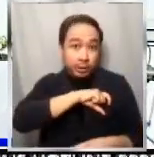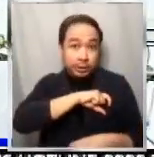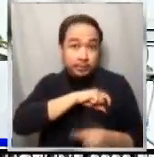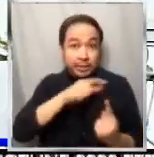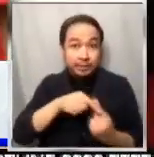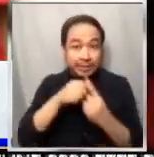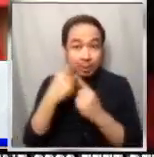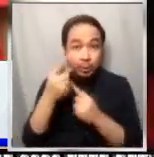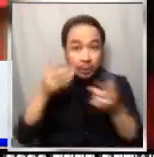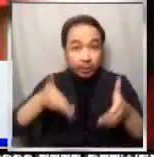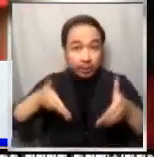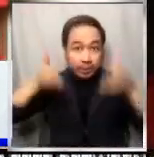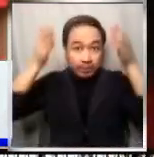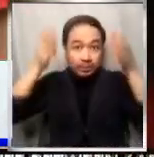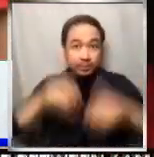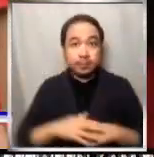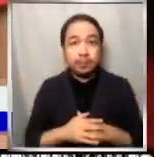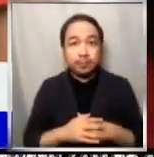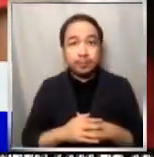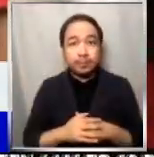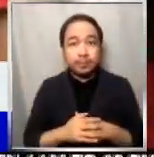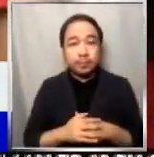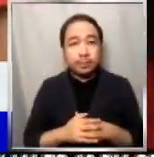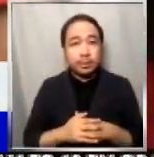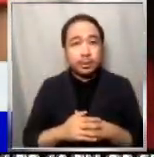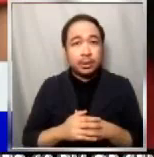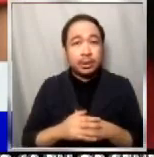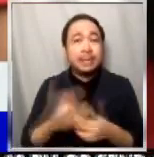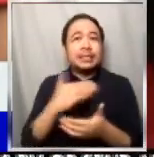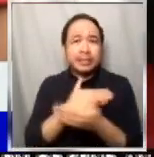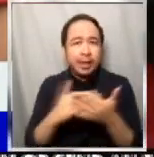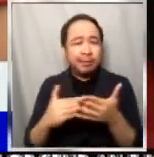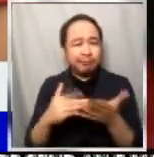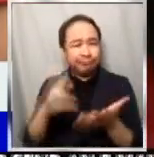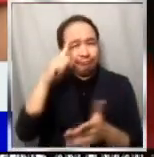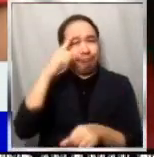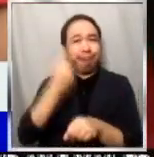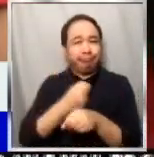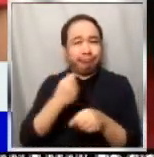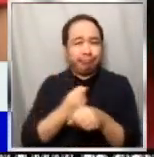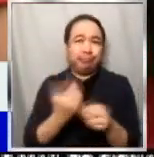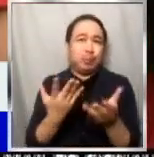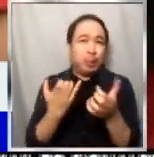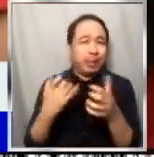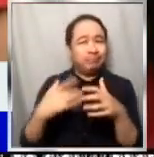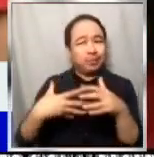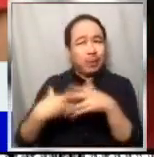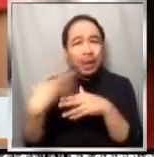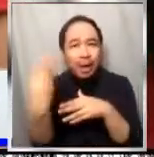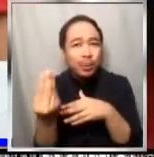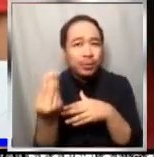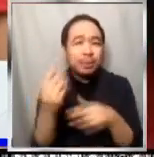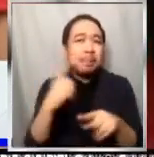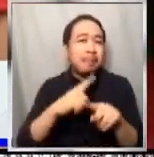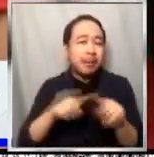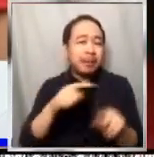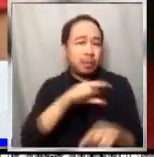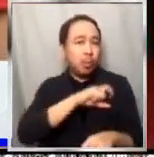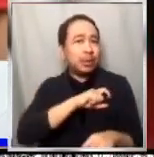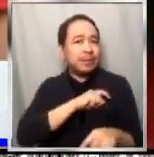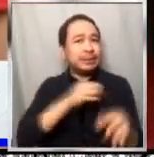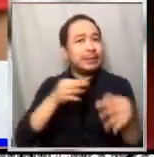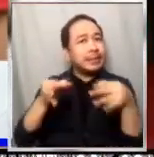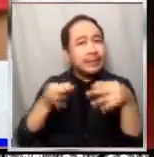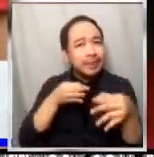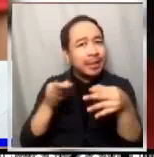po, opo, nagpipilit na lumabas. At dinidiscuss naman po ng ating kapulisan kung ano yung protocol